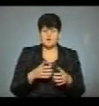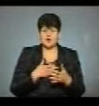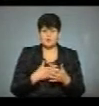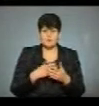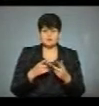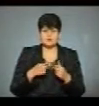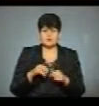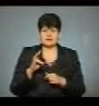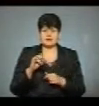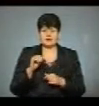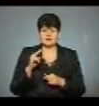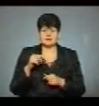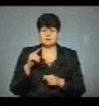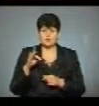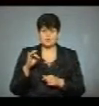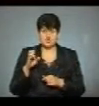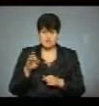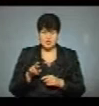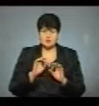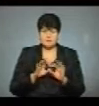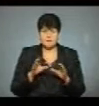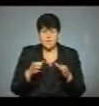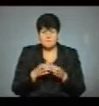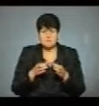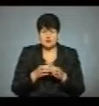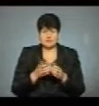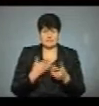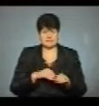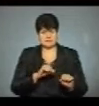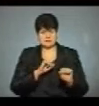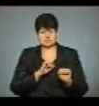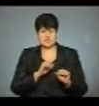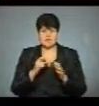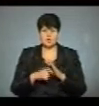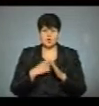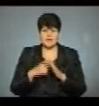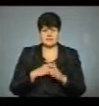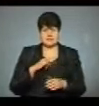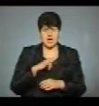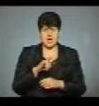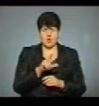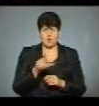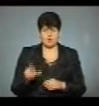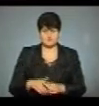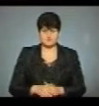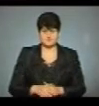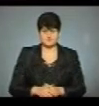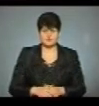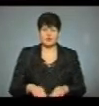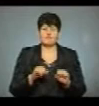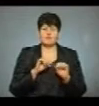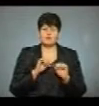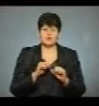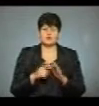АТО Нацбруччя» Назар Хрущ розповів про підрозділи, які обороняли Донецький аеропорт. В обороні Донецького